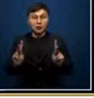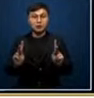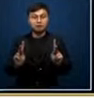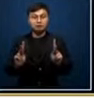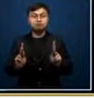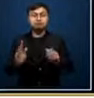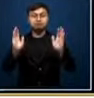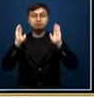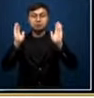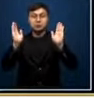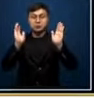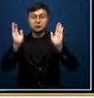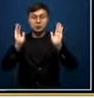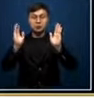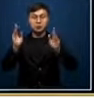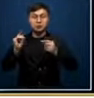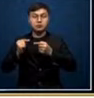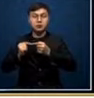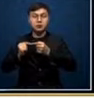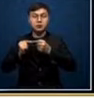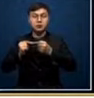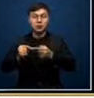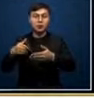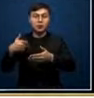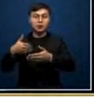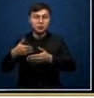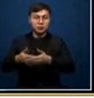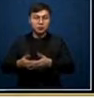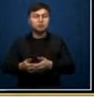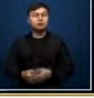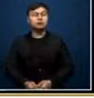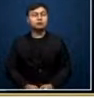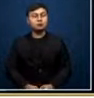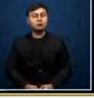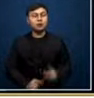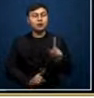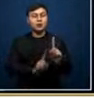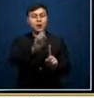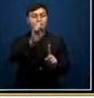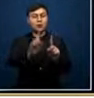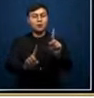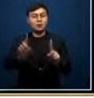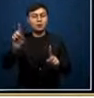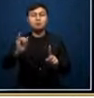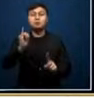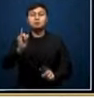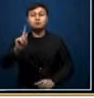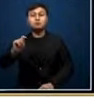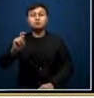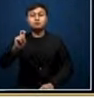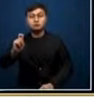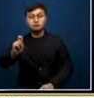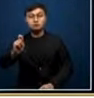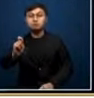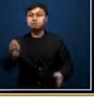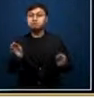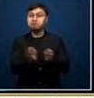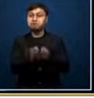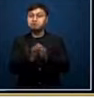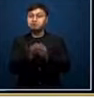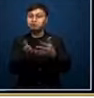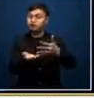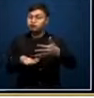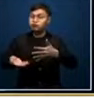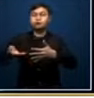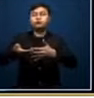เสนอมาอย่างต่อเนื่องนะคะถ้าดูจากกราฟก็จะเห็นนะคะว่าประเมินผลการประเมินผล itaนั้นคะแนนดีขึ้นอย่างต่อ